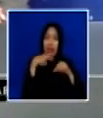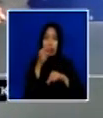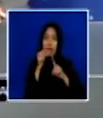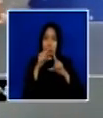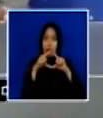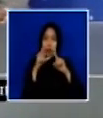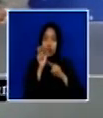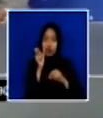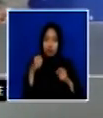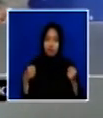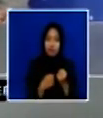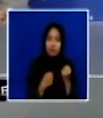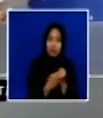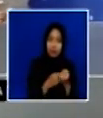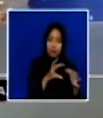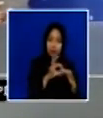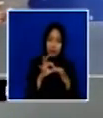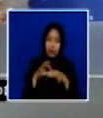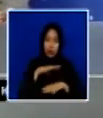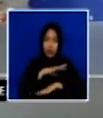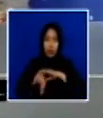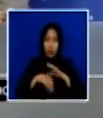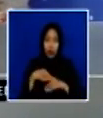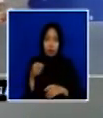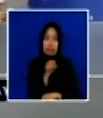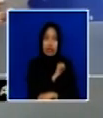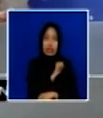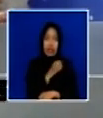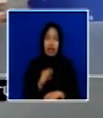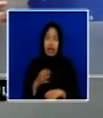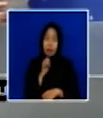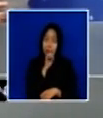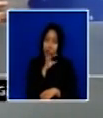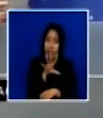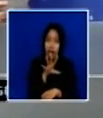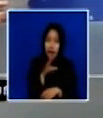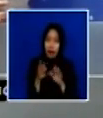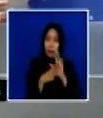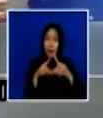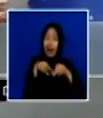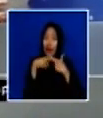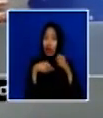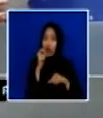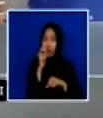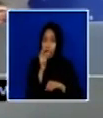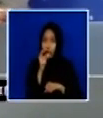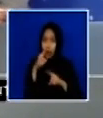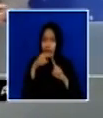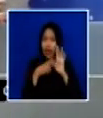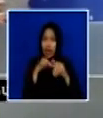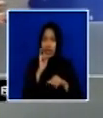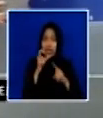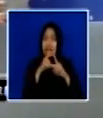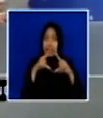komponen bangsa hal tersebut disampaikan Dirjen potensi pertahanan Fathan Kemhan RI Mayor Jenderal TNI Dadang hendrayudha